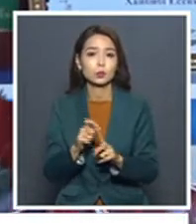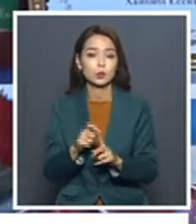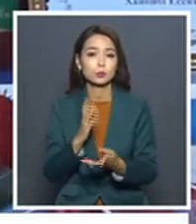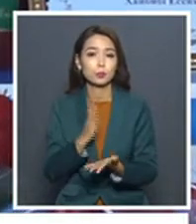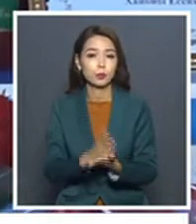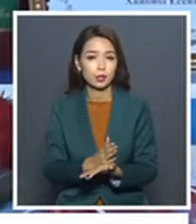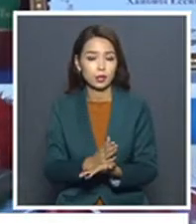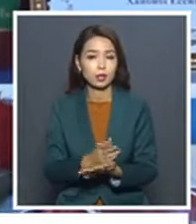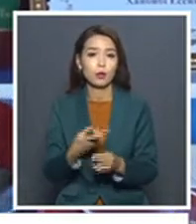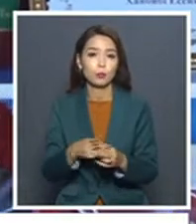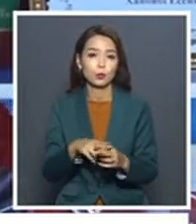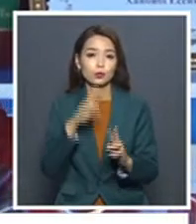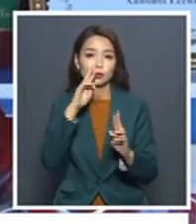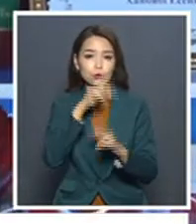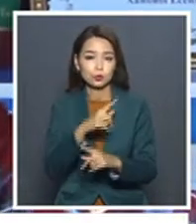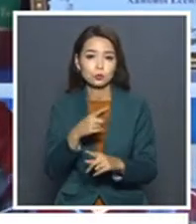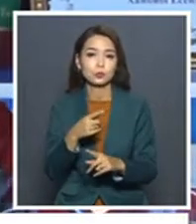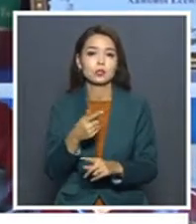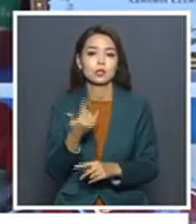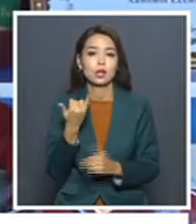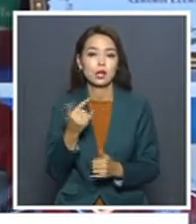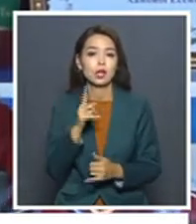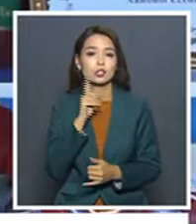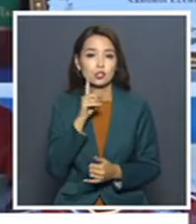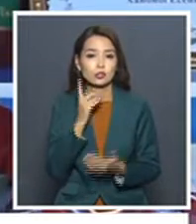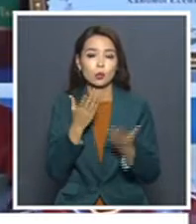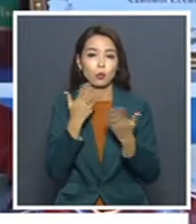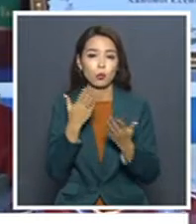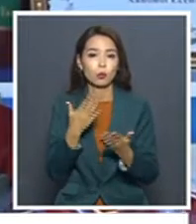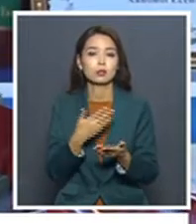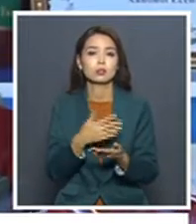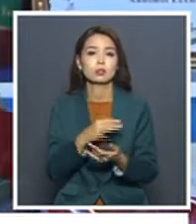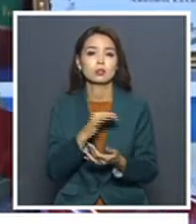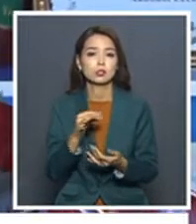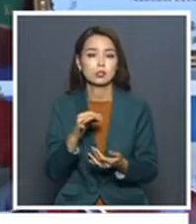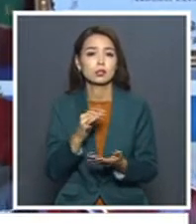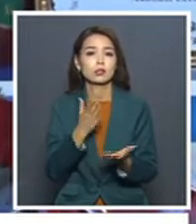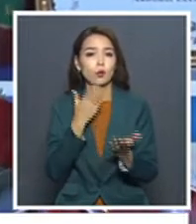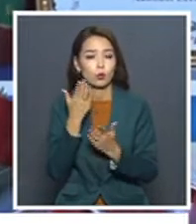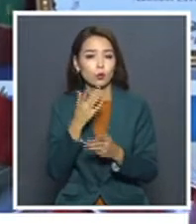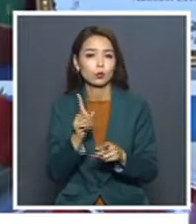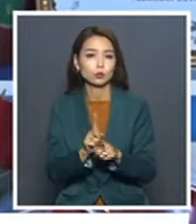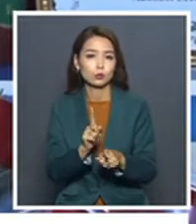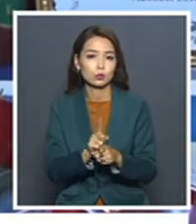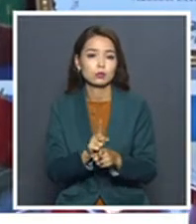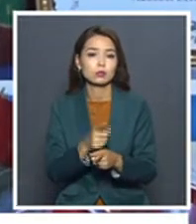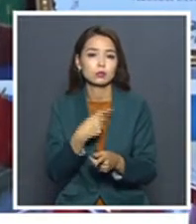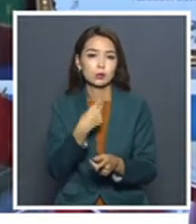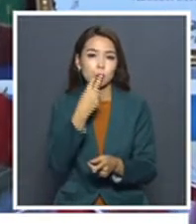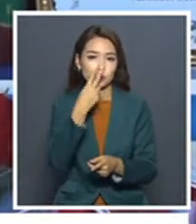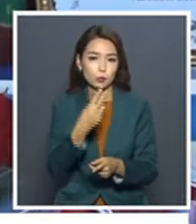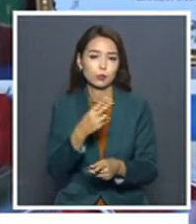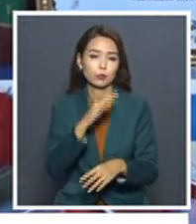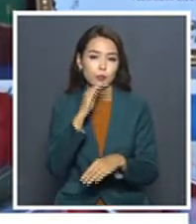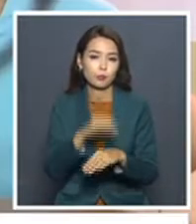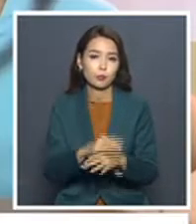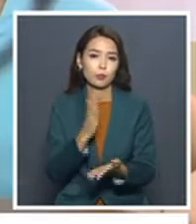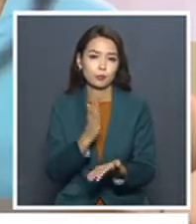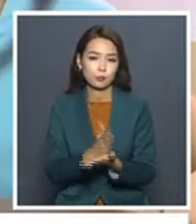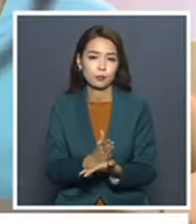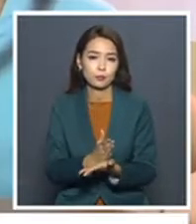Ол дұрыс емес, жастардың кітапты оқитынын, тіптен жаттап оқитынын менің көзім жетіп отыр